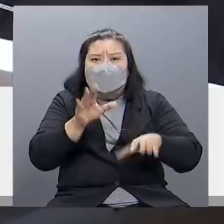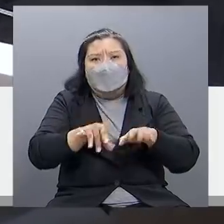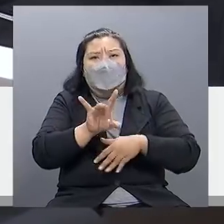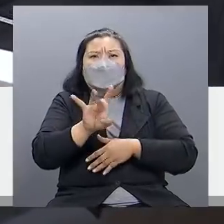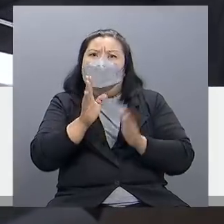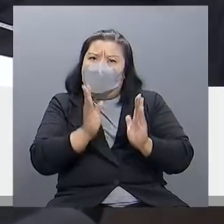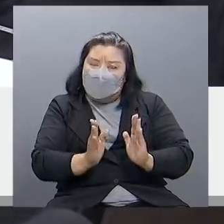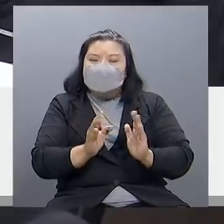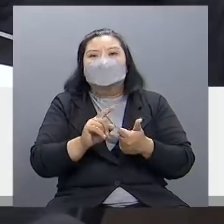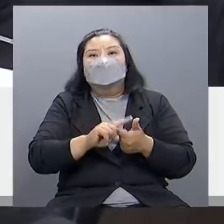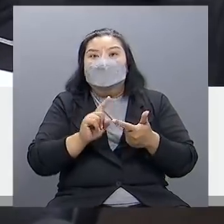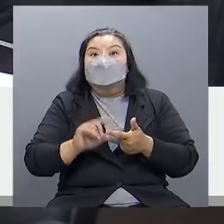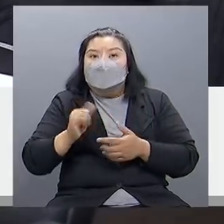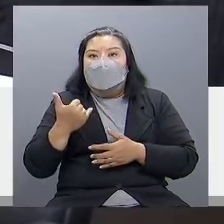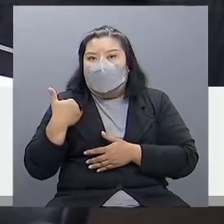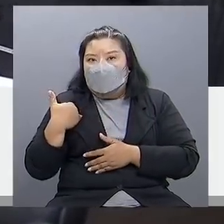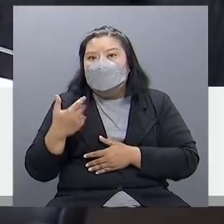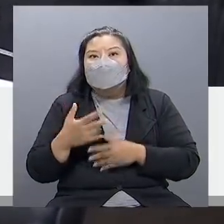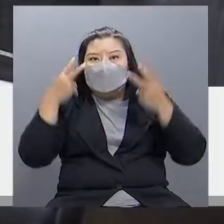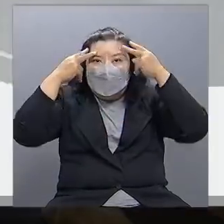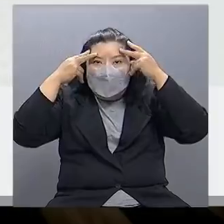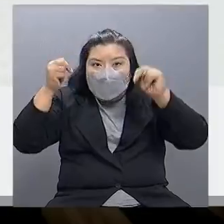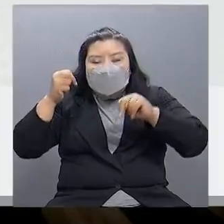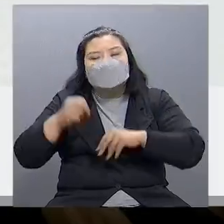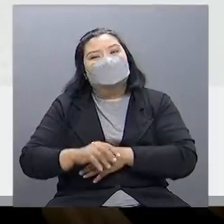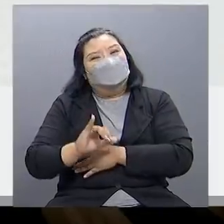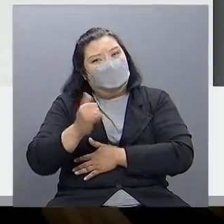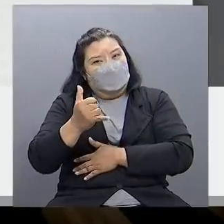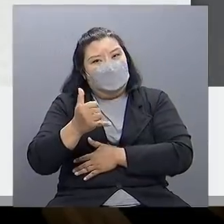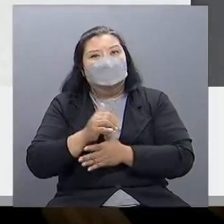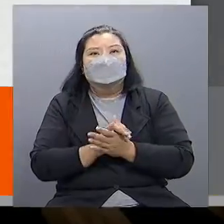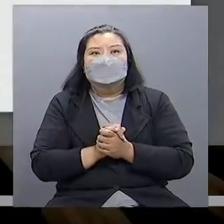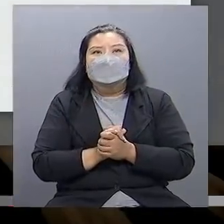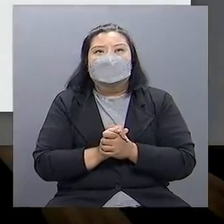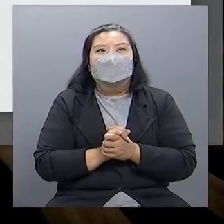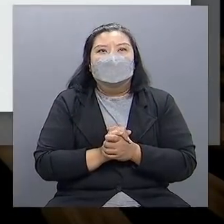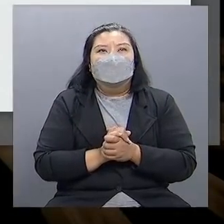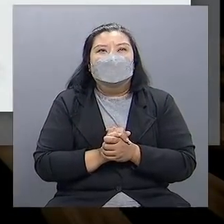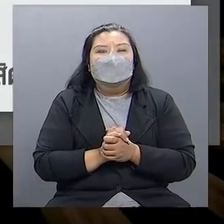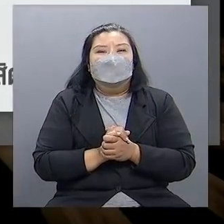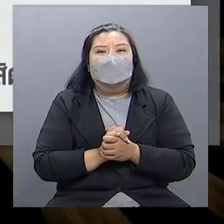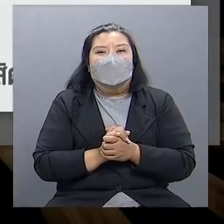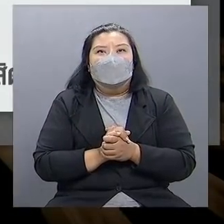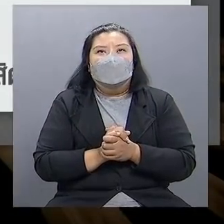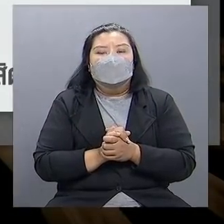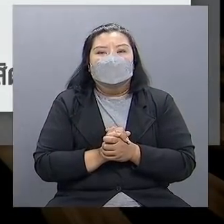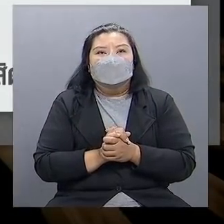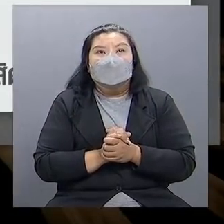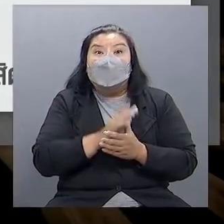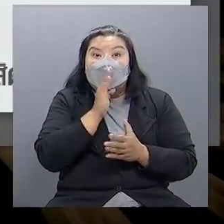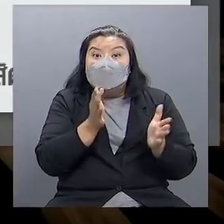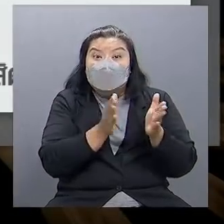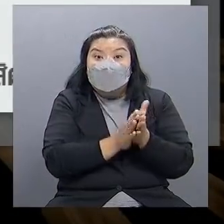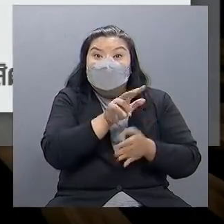อาจถูกเสนอชื่อให้นั่งเก้าอี้นายกรัฐมนตรีครับที่ถ่ายได้เนี่ยการการทำงานมันจะไม่ราบรื่น